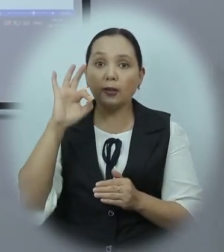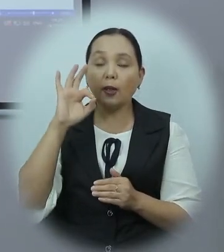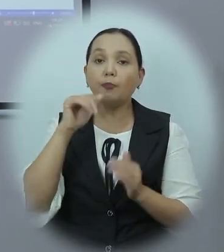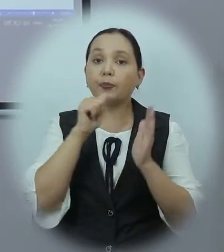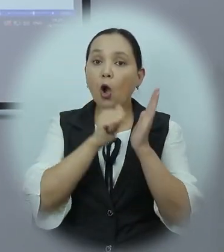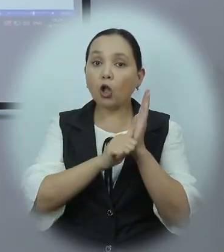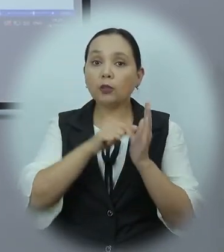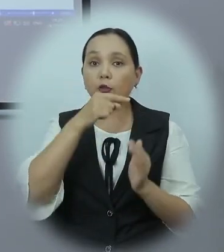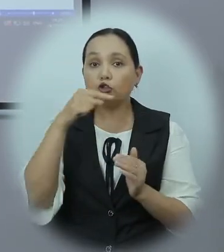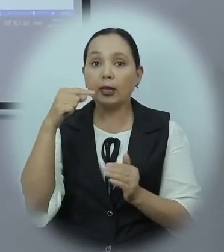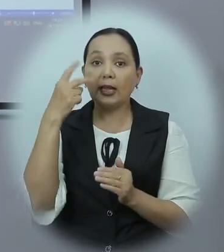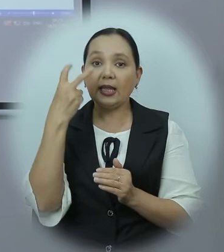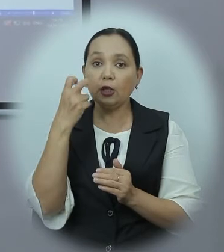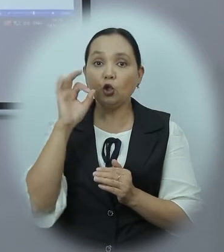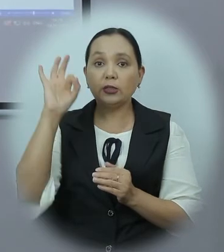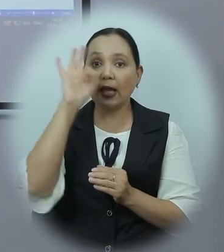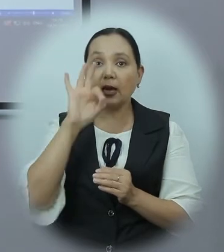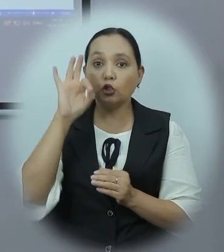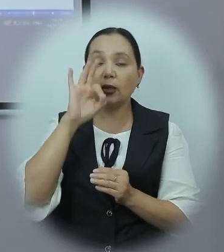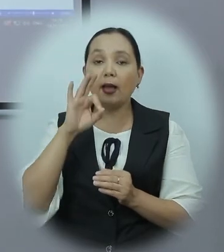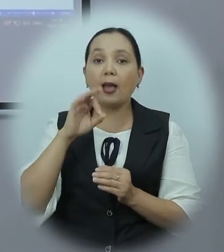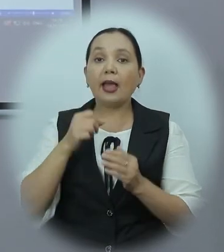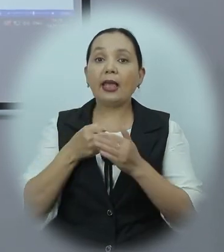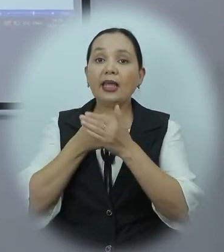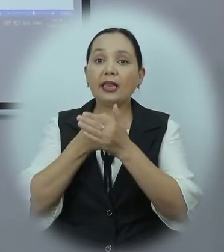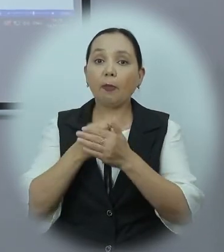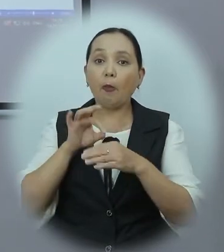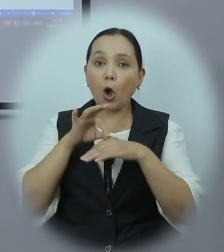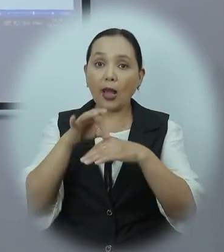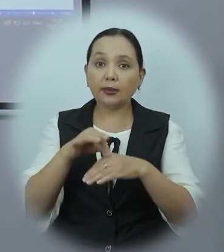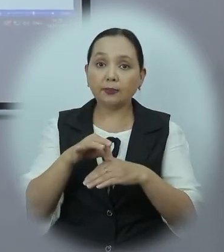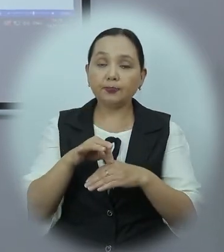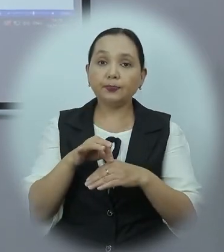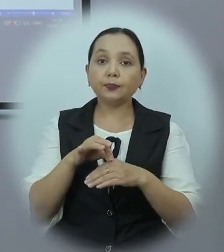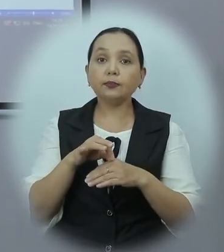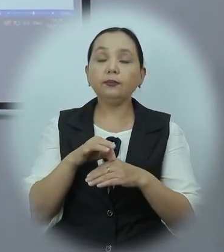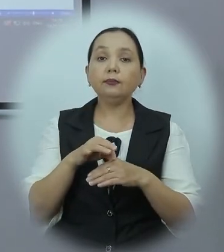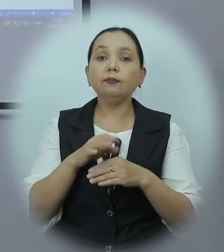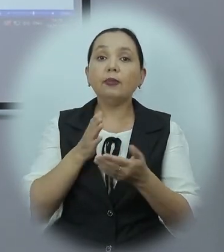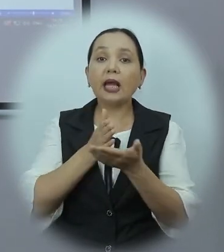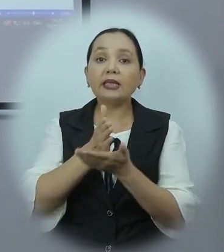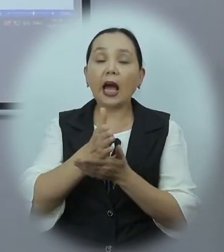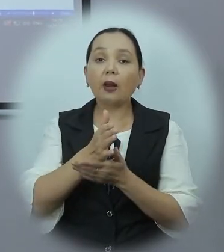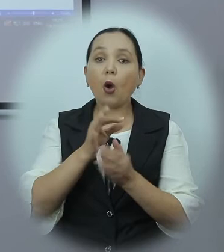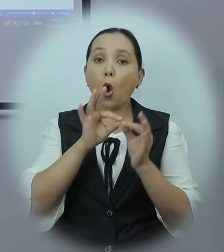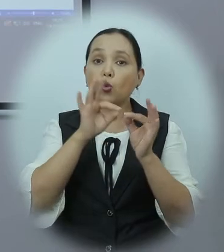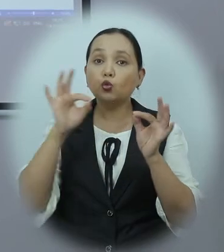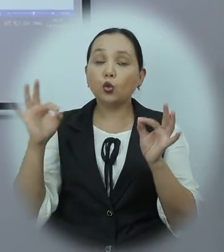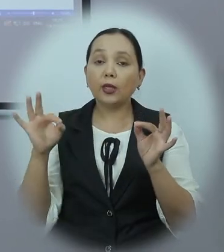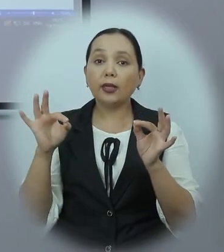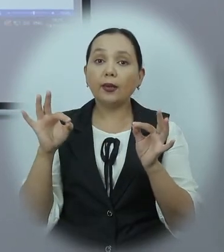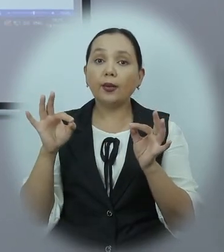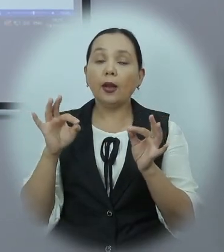60 dan 200 daraja haroratgacha yetib boradi. Tarmoq shnurining uzunligi